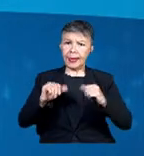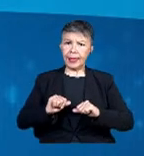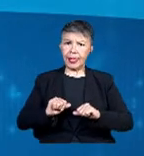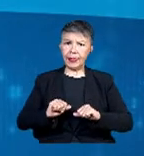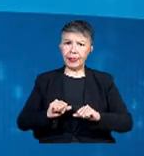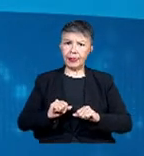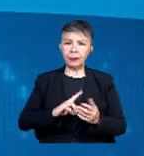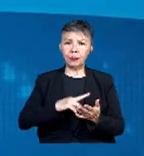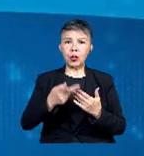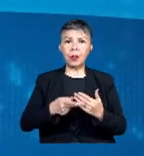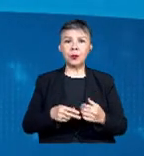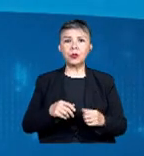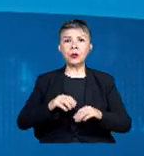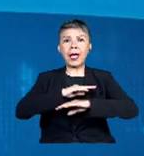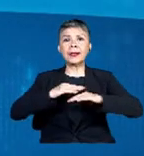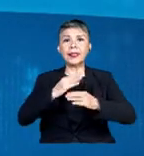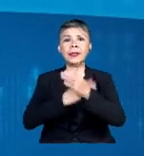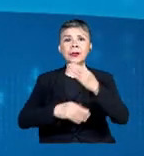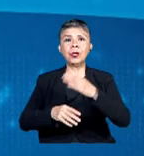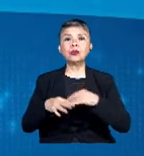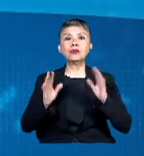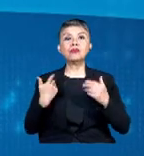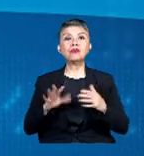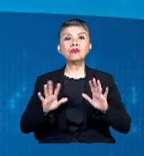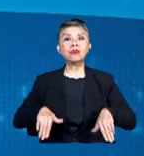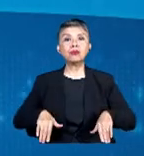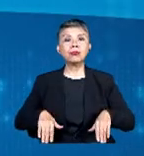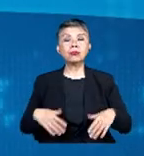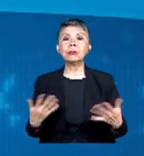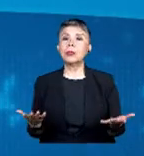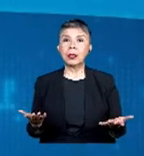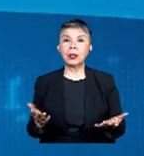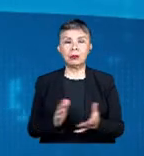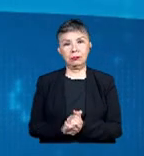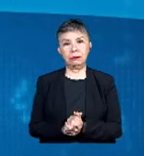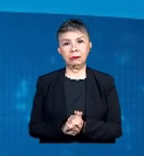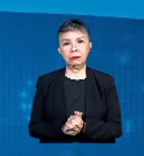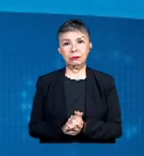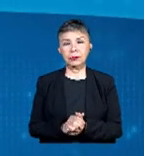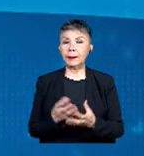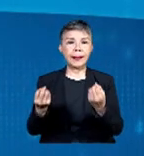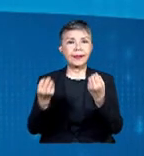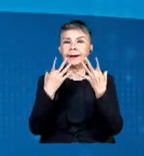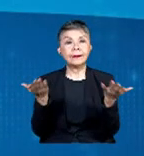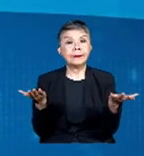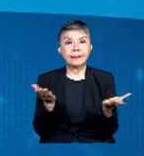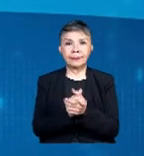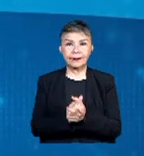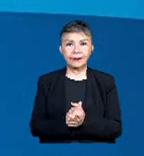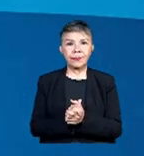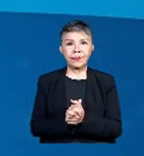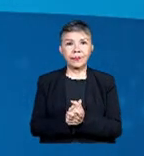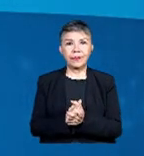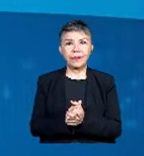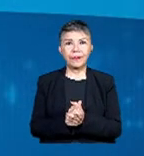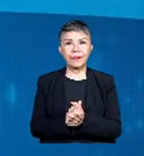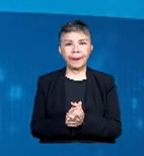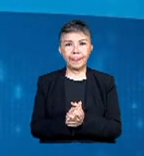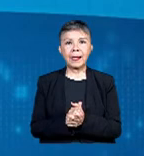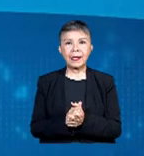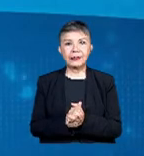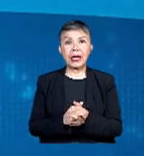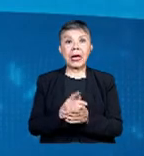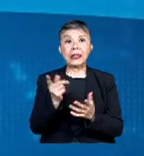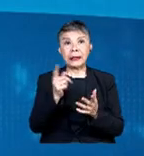apa program yang mungkin sudah disiapkan atau mungkin sudah ada ya? Silakan Pak Menpora. Ya,